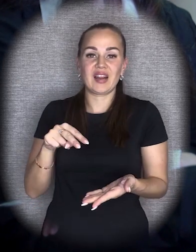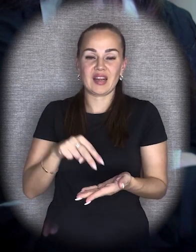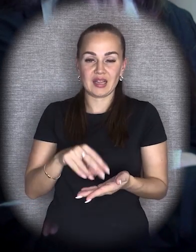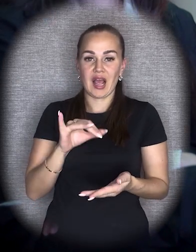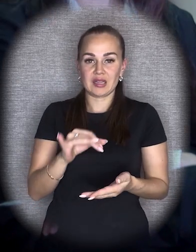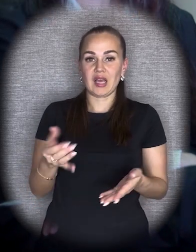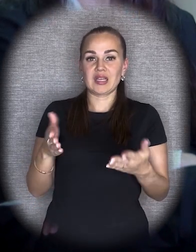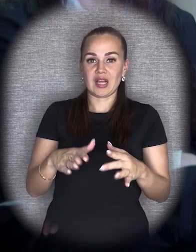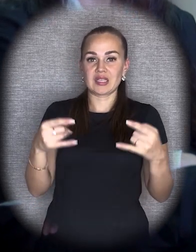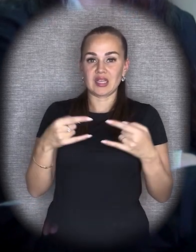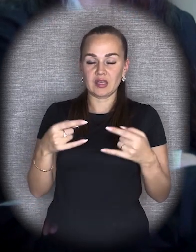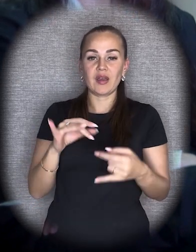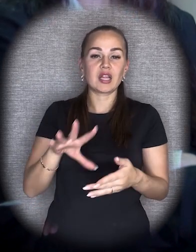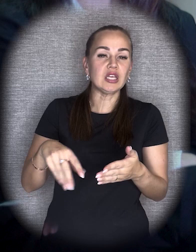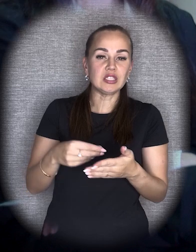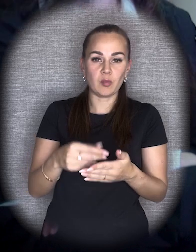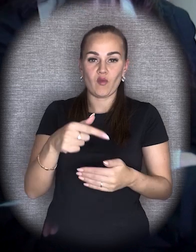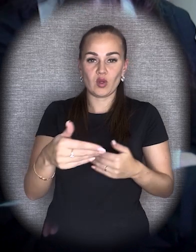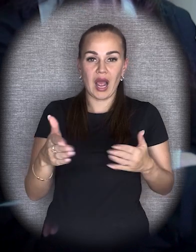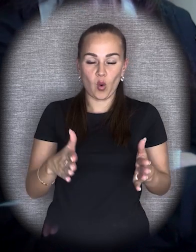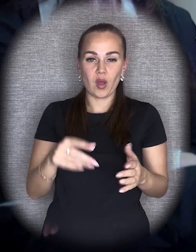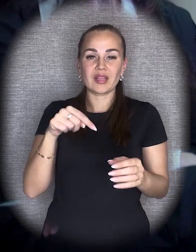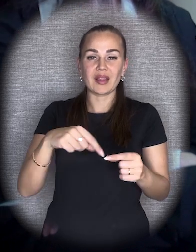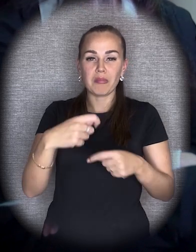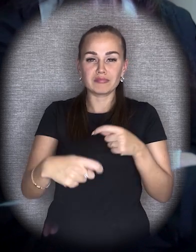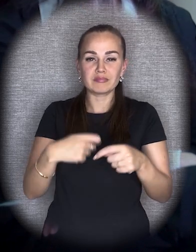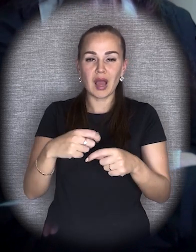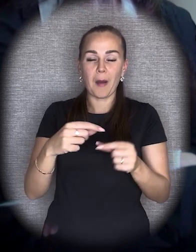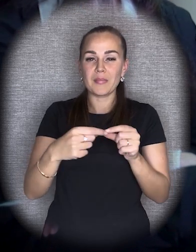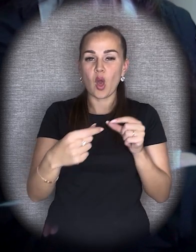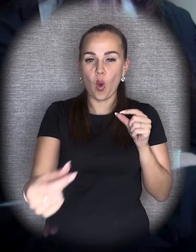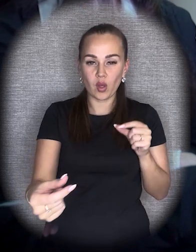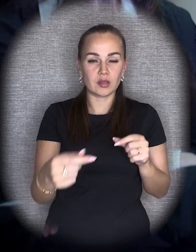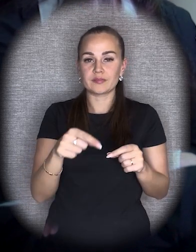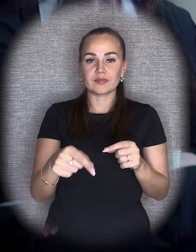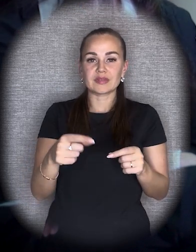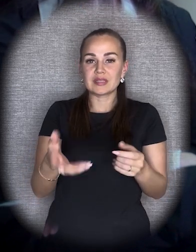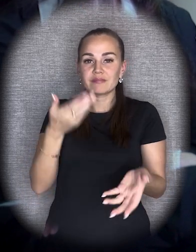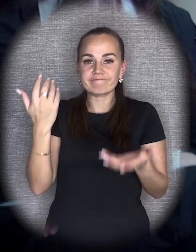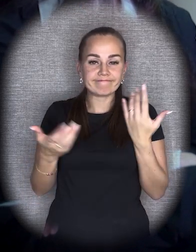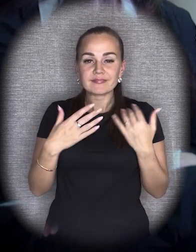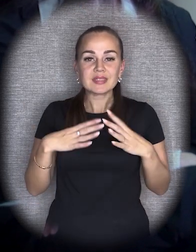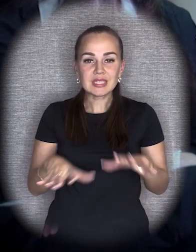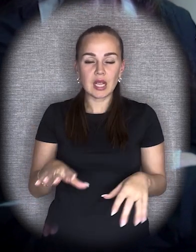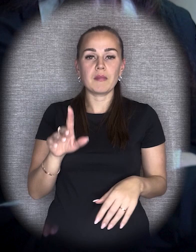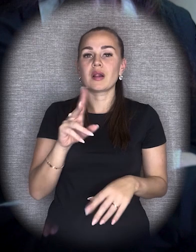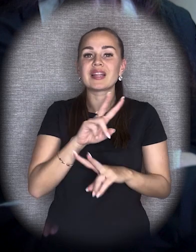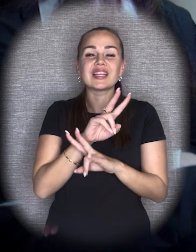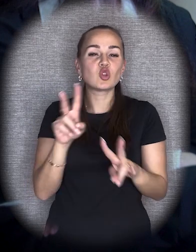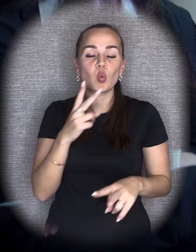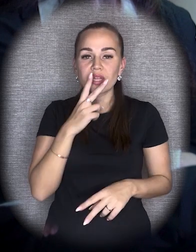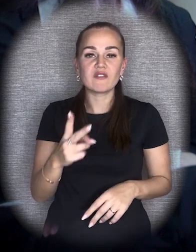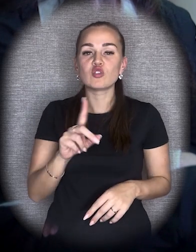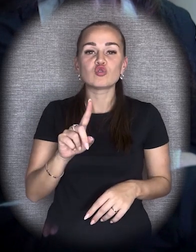сих пор эти коробки с пленкой не разобраны, их никто не видел, эту хронику, что там снято и как. Поэтому вот